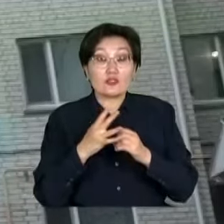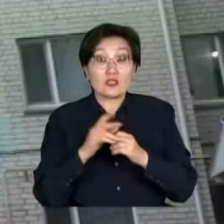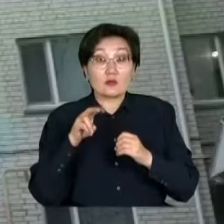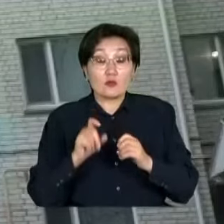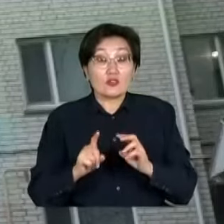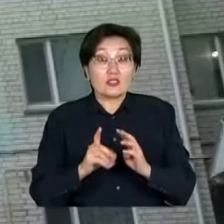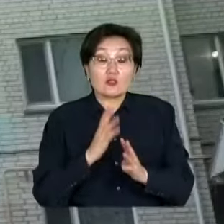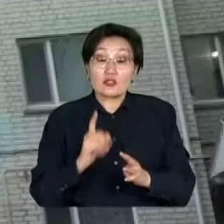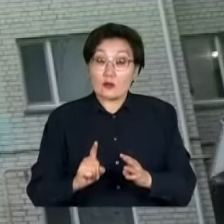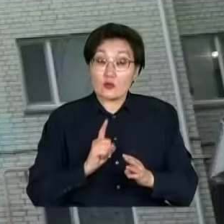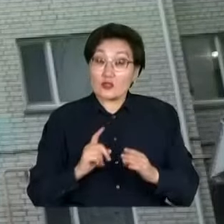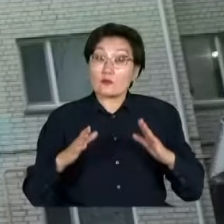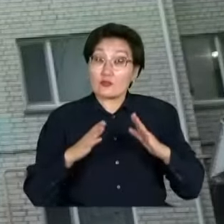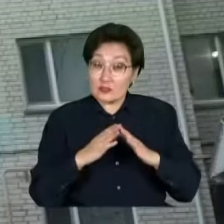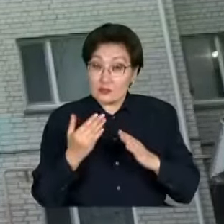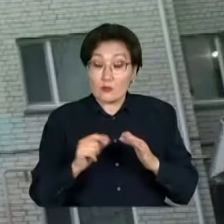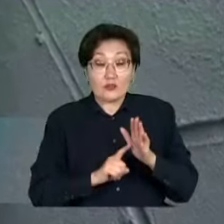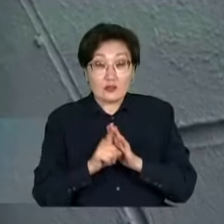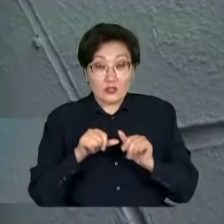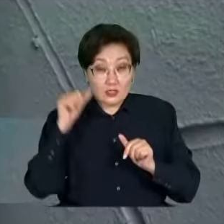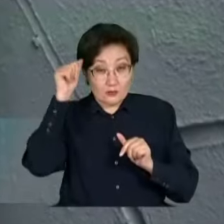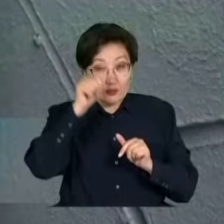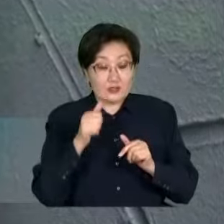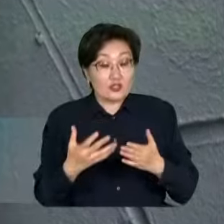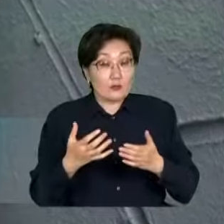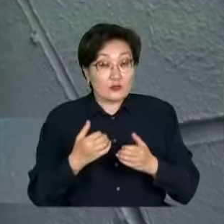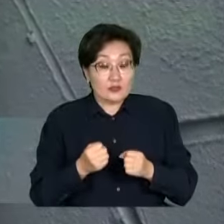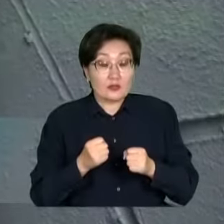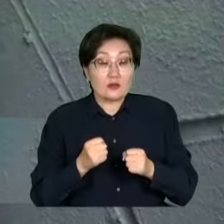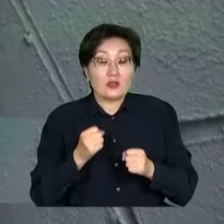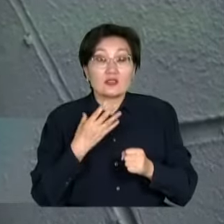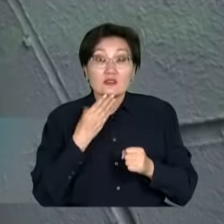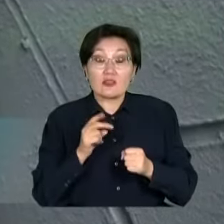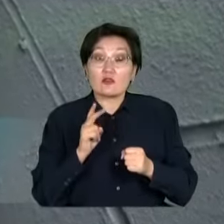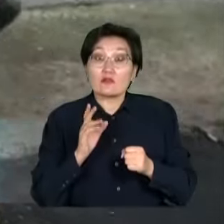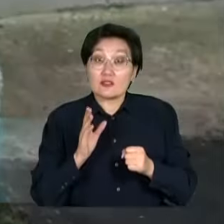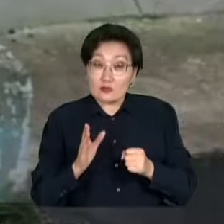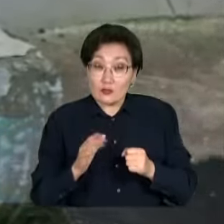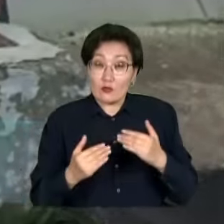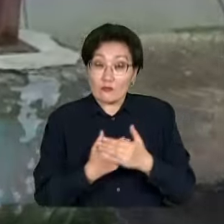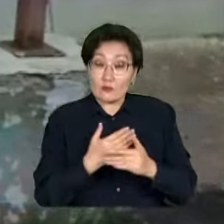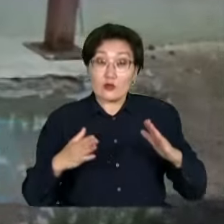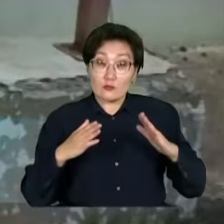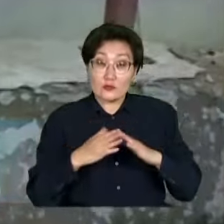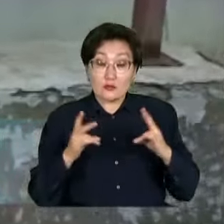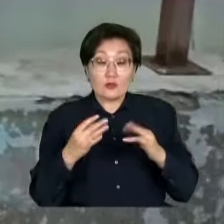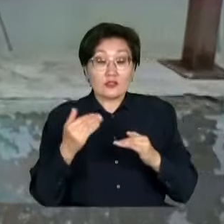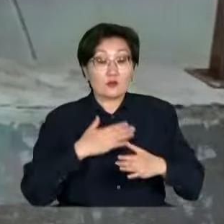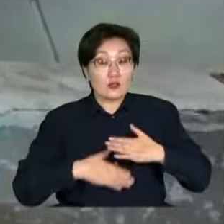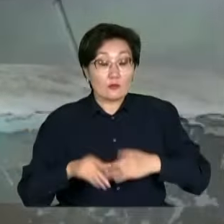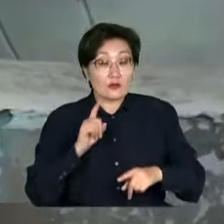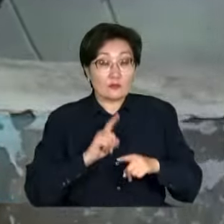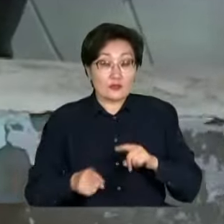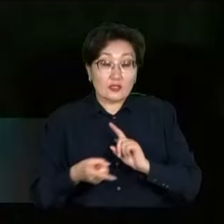лет стояла в очереди на жилье. И вот в начале этого года она получила заветные ключи от квартиры в новом доме. Однако ее радость